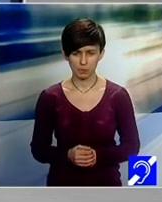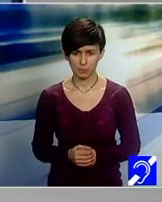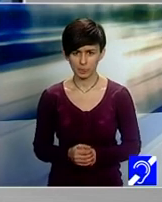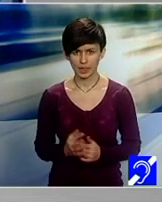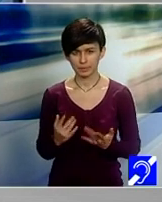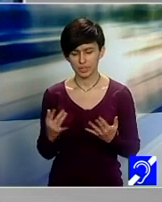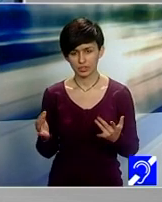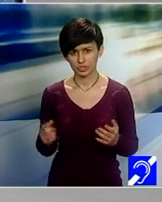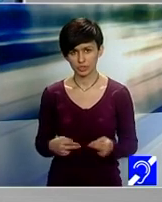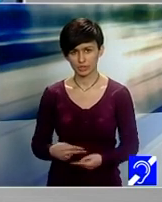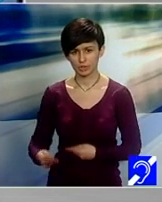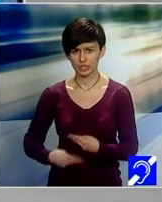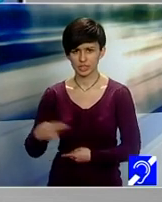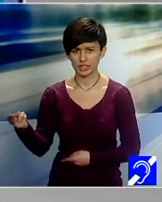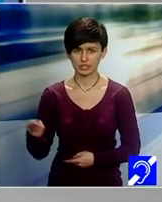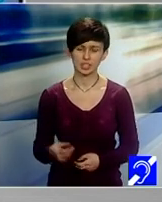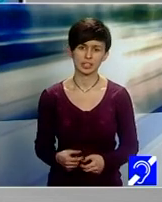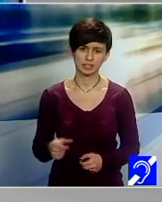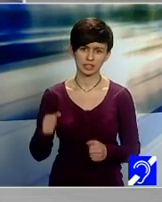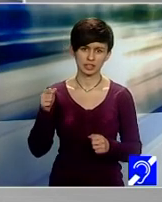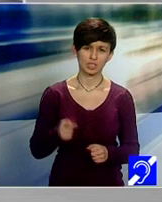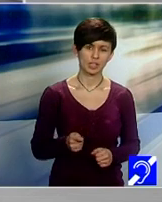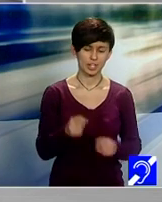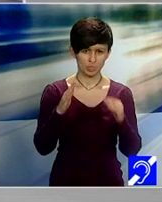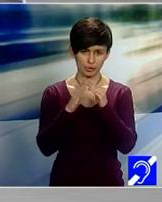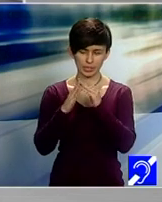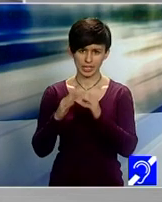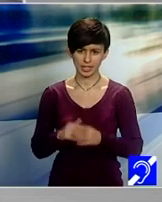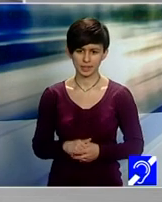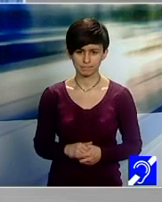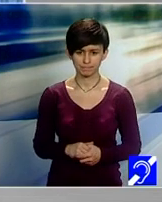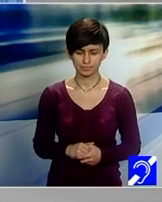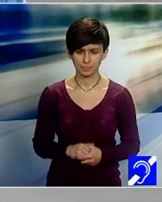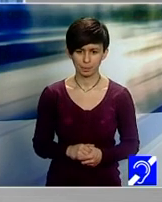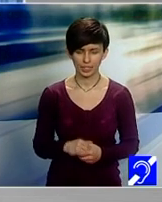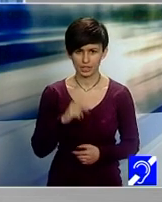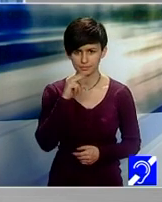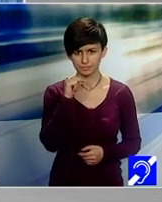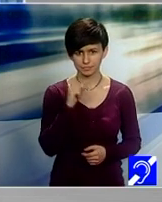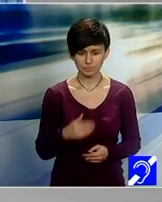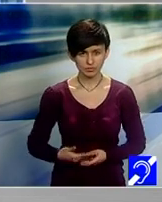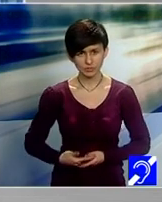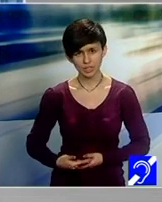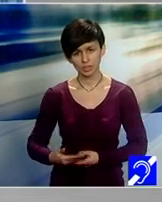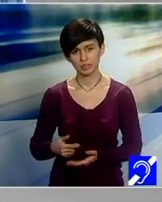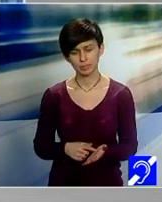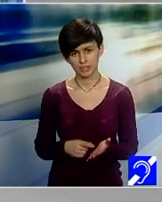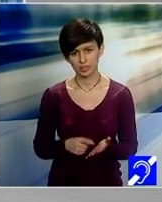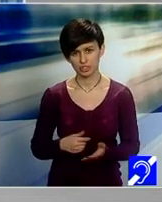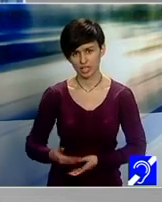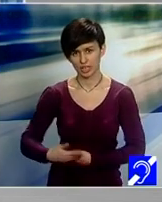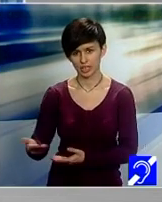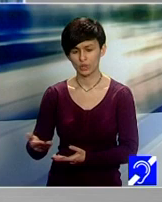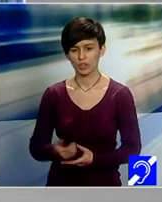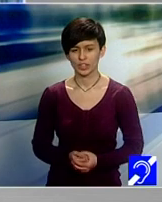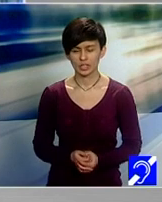de tranzacții imobiliare implicit. Bine, acum e vorba de cerere ofertă până la urmă. O parte din cerere